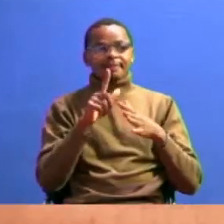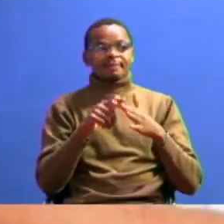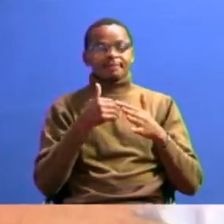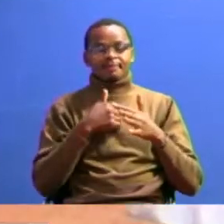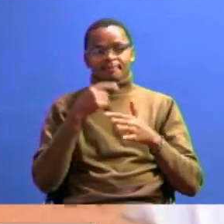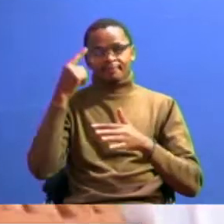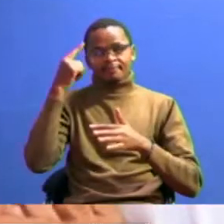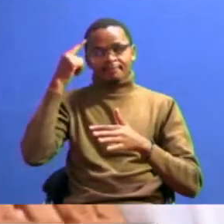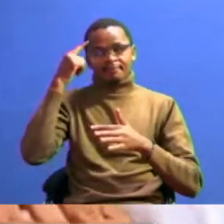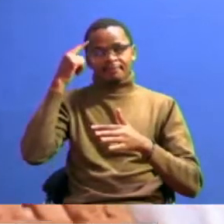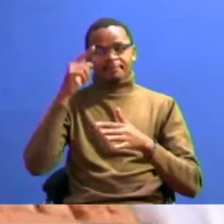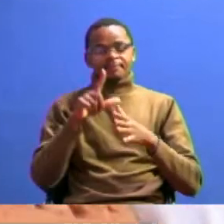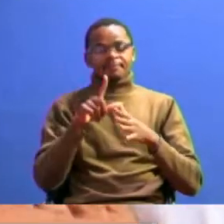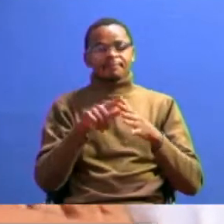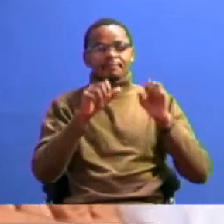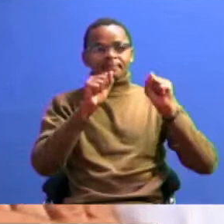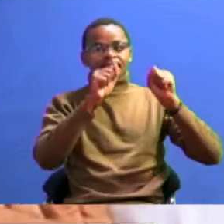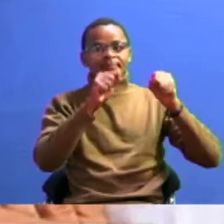na ili kwamba kuweza